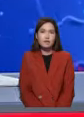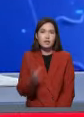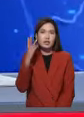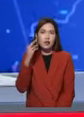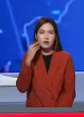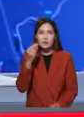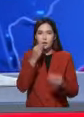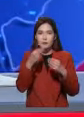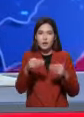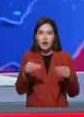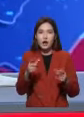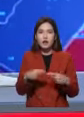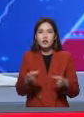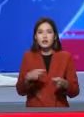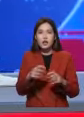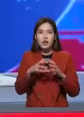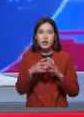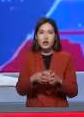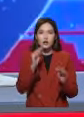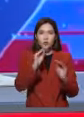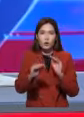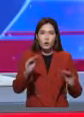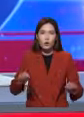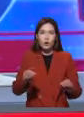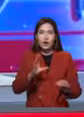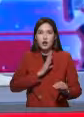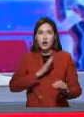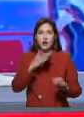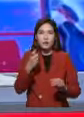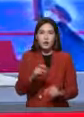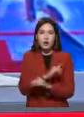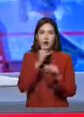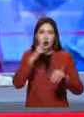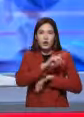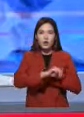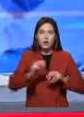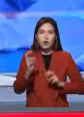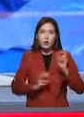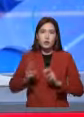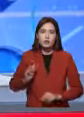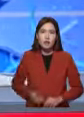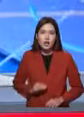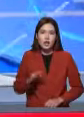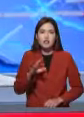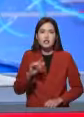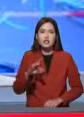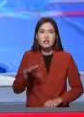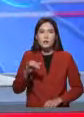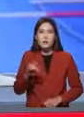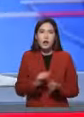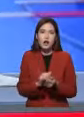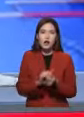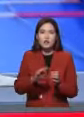Алматыда азық-түлік емес тауарлардың халықаралық көрмесі өтті. 100-ден астам шетелдік өндіруші компания мен дистрибьютер ыдыс-аяқ, тұрмыстық